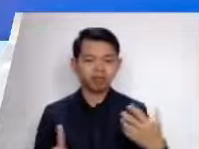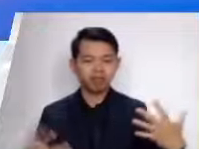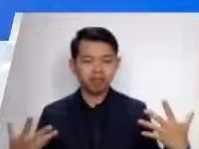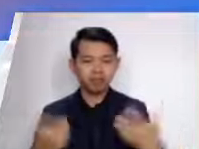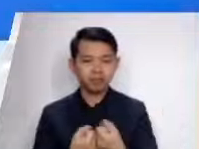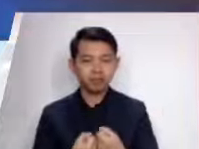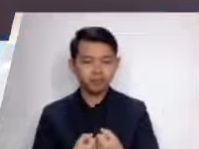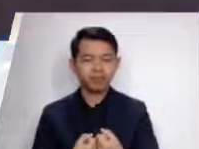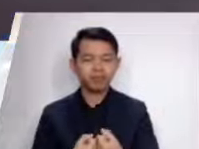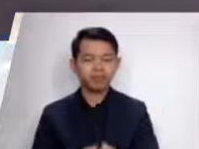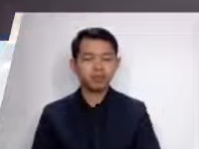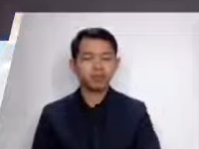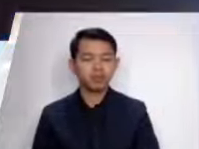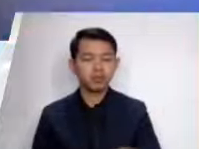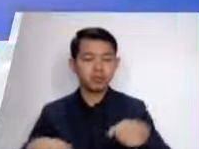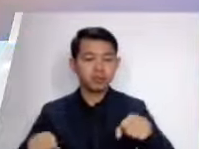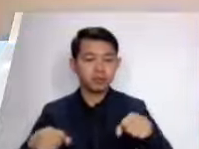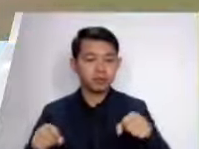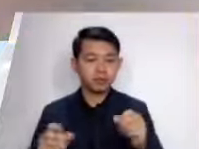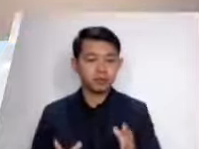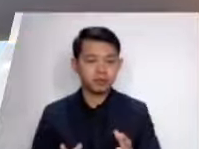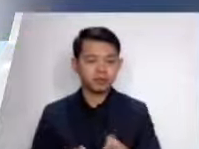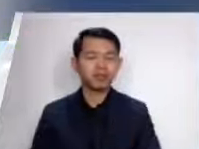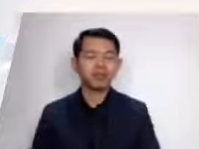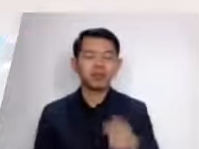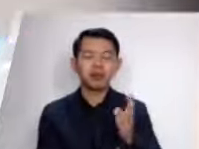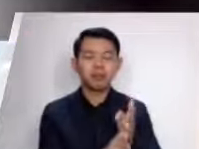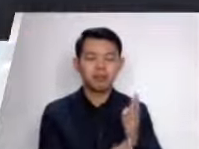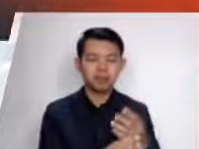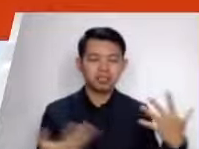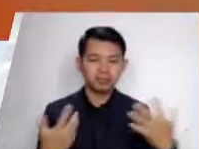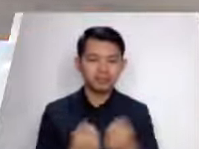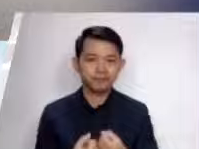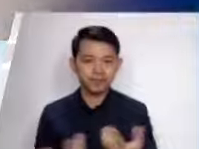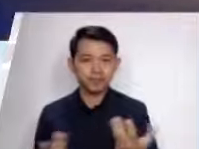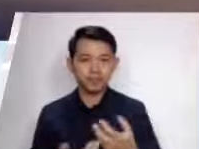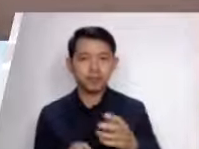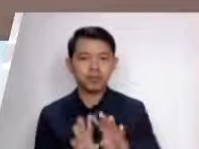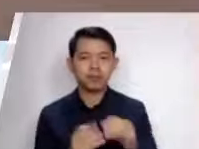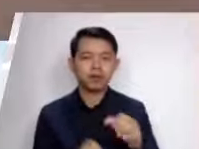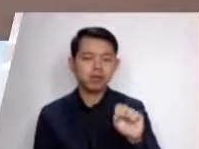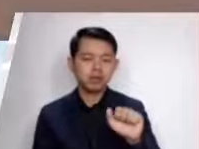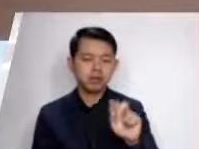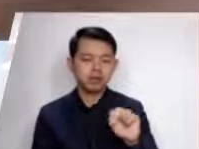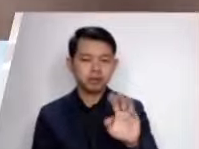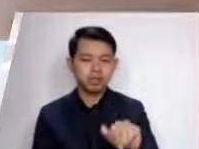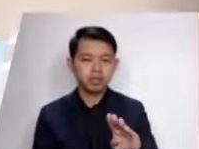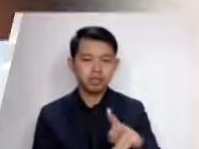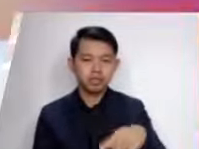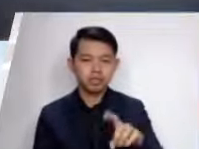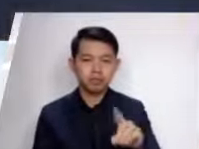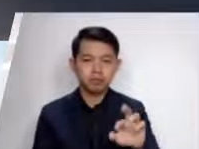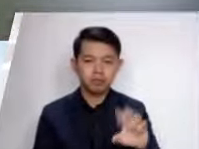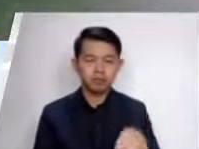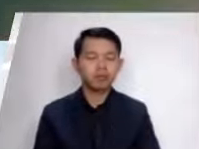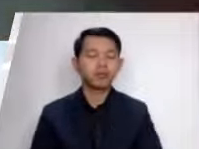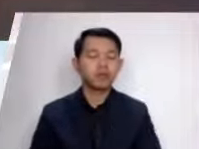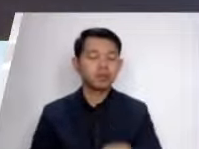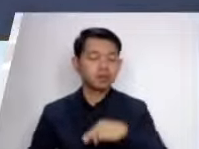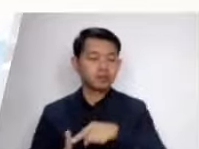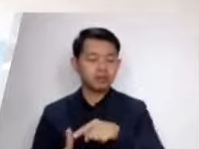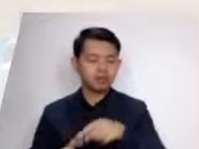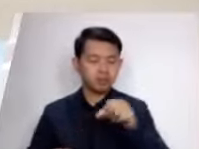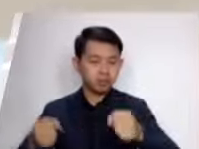ang motorsiklo sa National Road sa Barangay San Pedro. Nagtamo ng matinding head injury ang 33-anyos